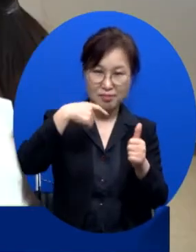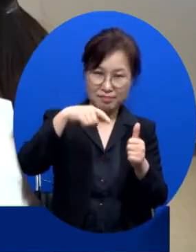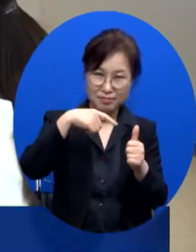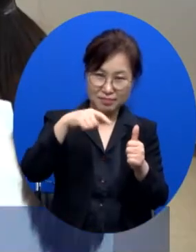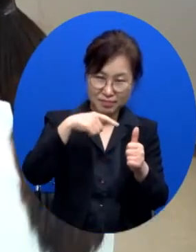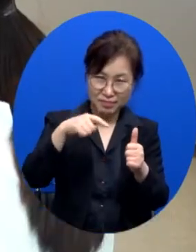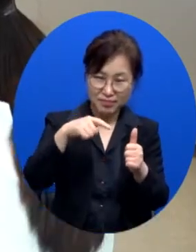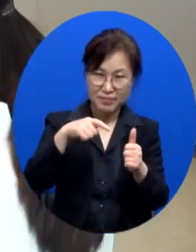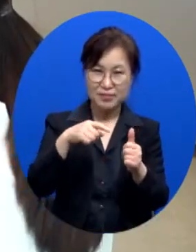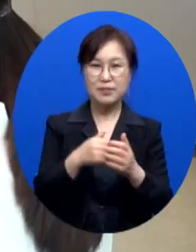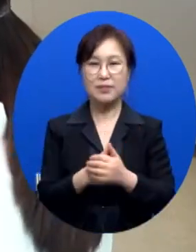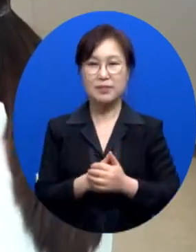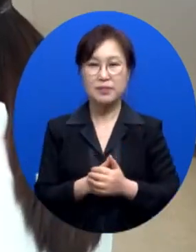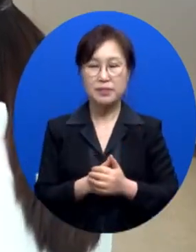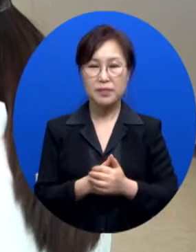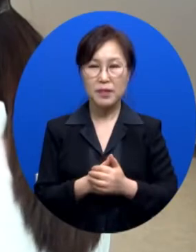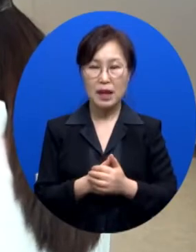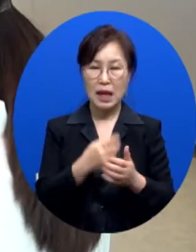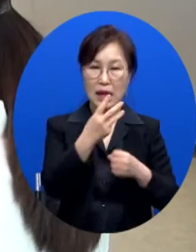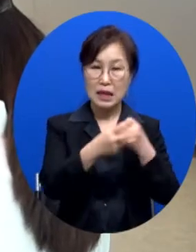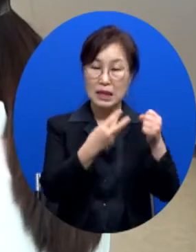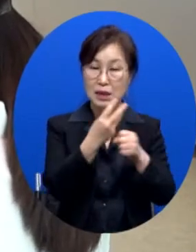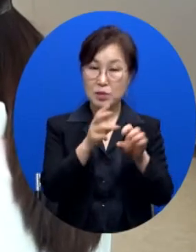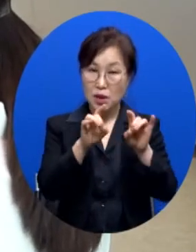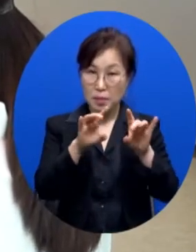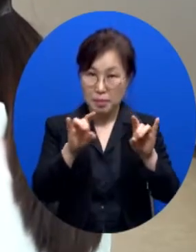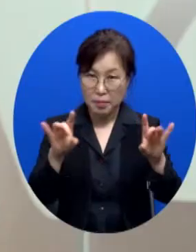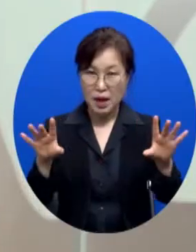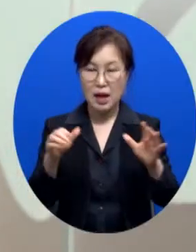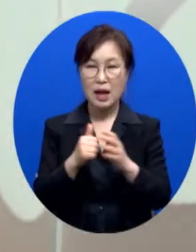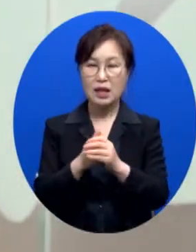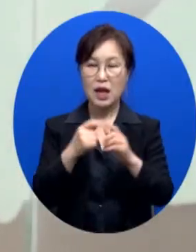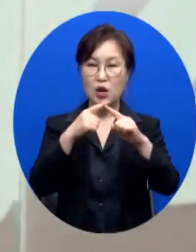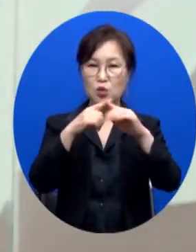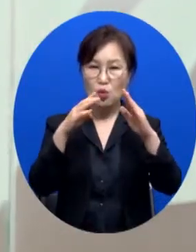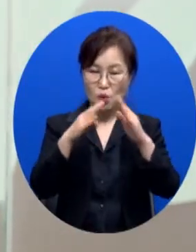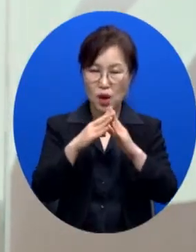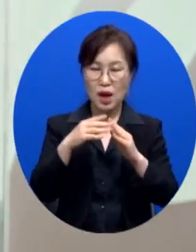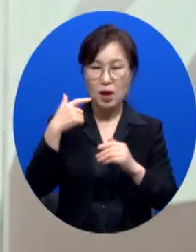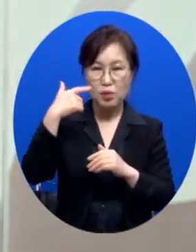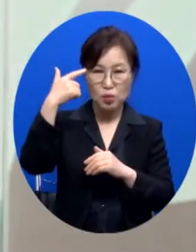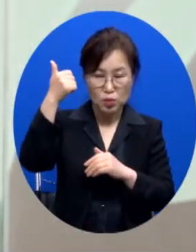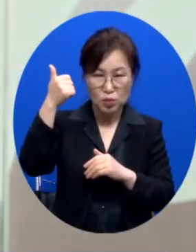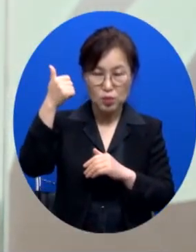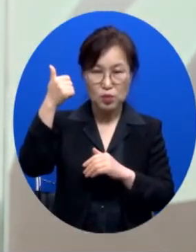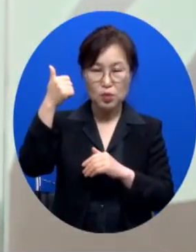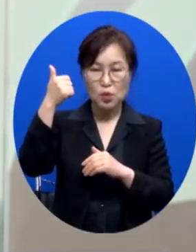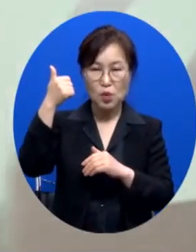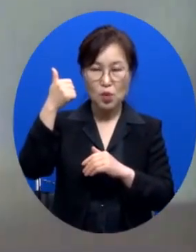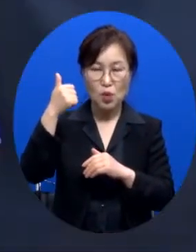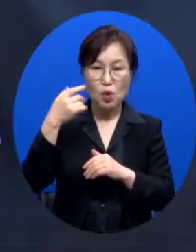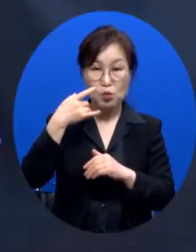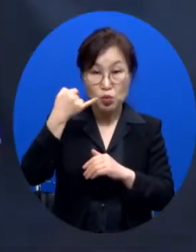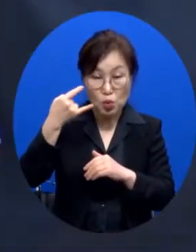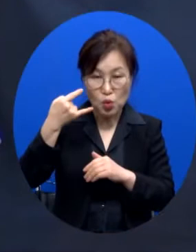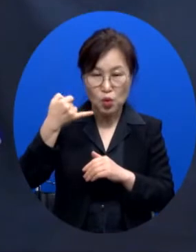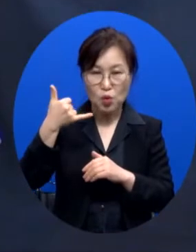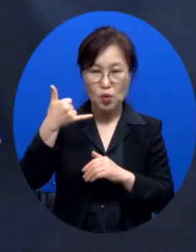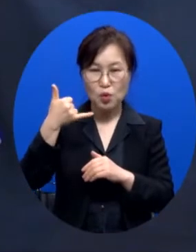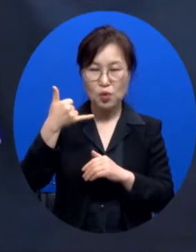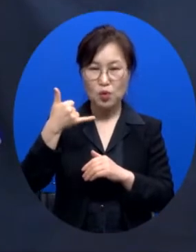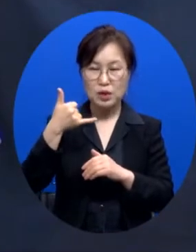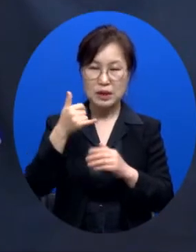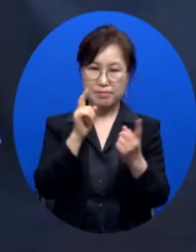기회를. 3년마다 산학협동 교단 산하 교회들의 교역자와 부모, 학생들을 대상으로